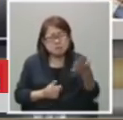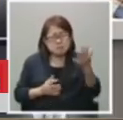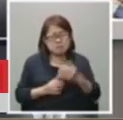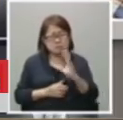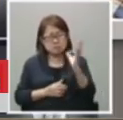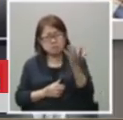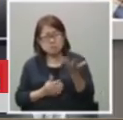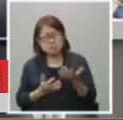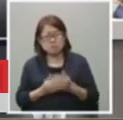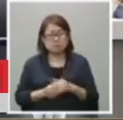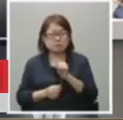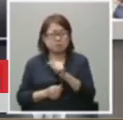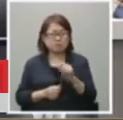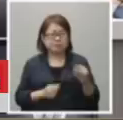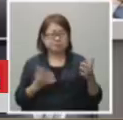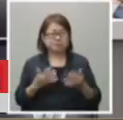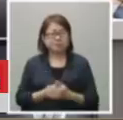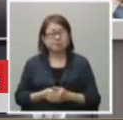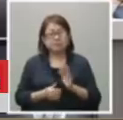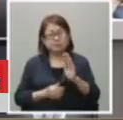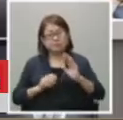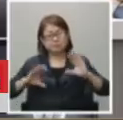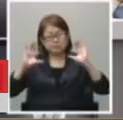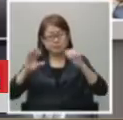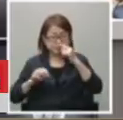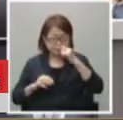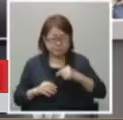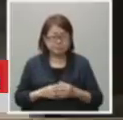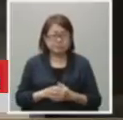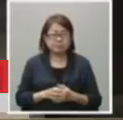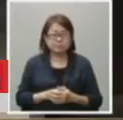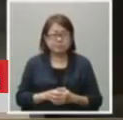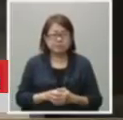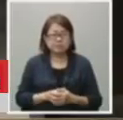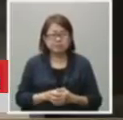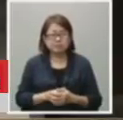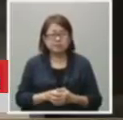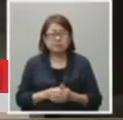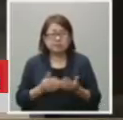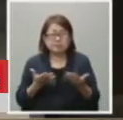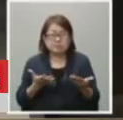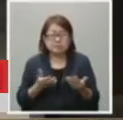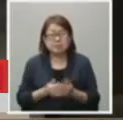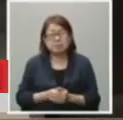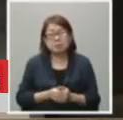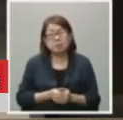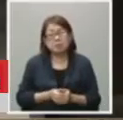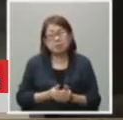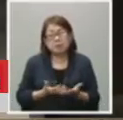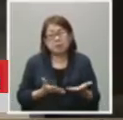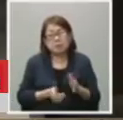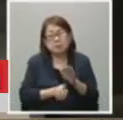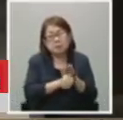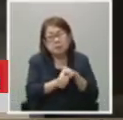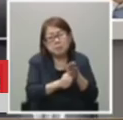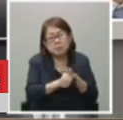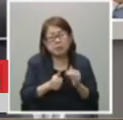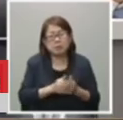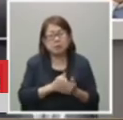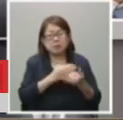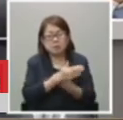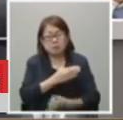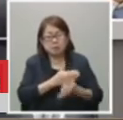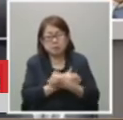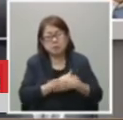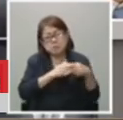โลกใบเดียวนี้นี่แหละคือความจุดๆๆของรัฐบาลไทย เลียกระป๋องชาวต่างชาติเอาแต่โ